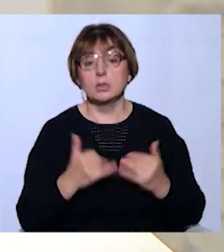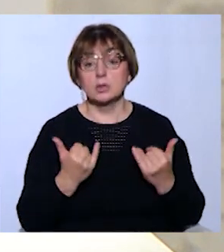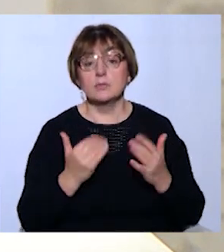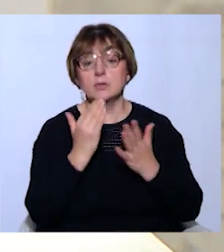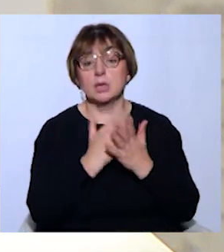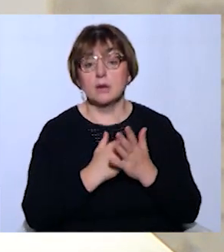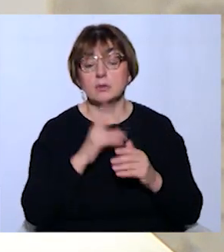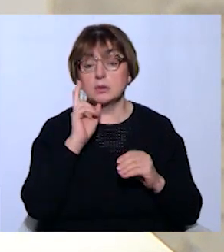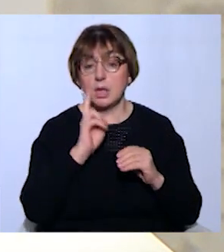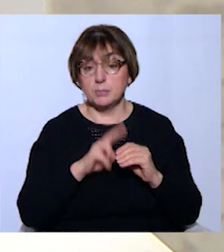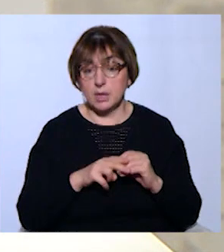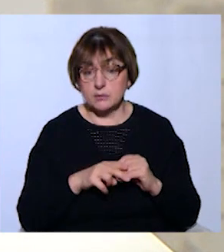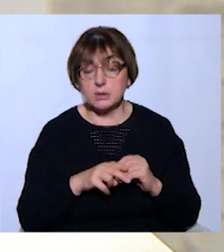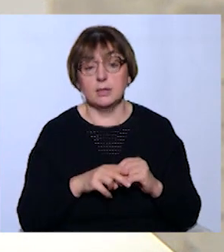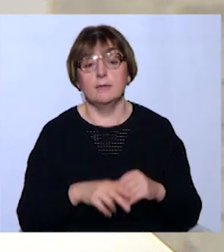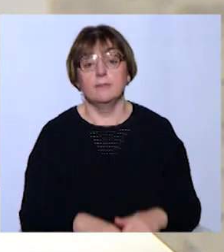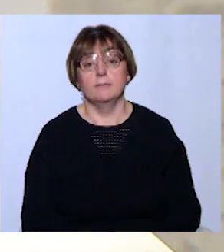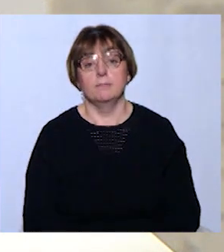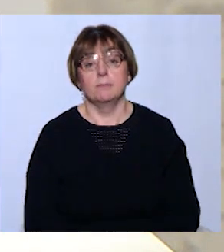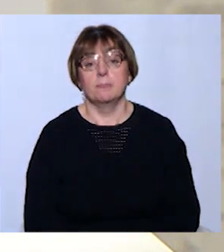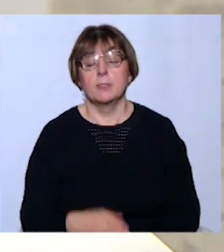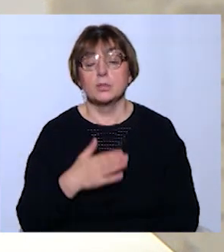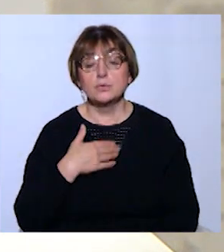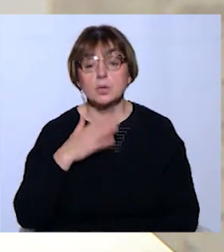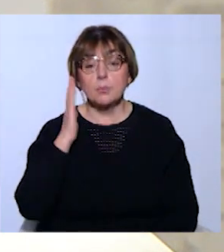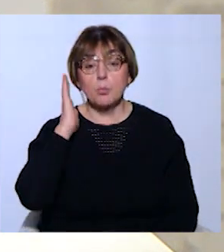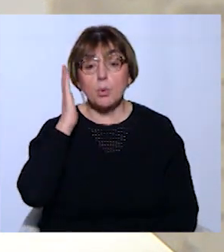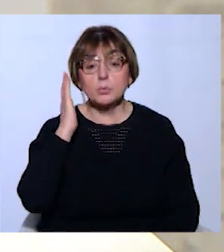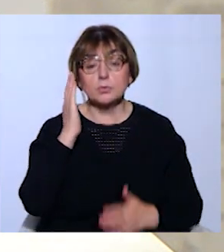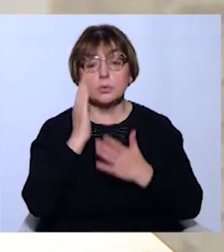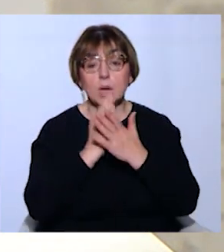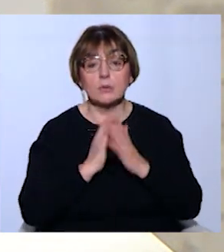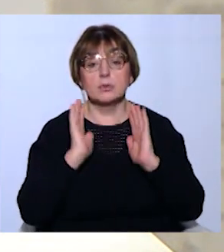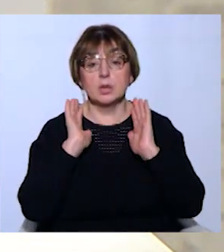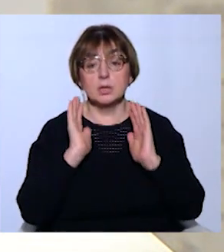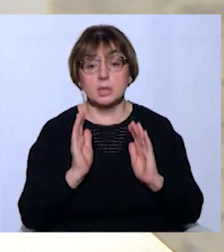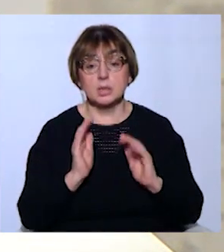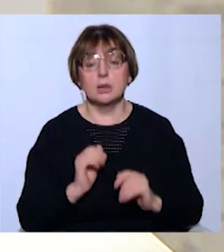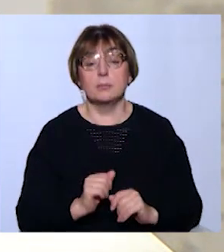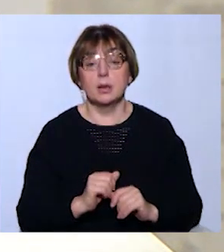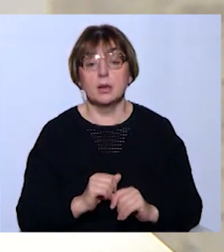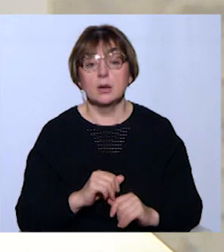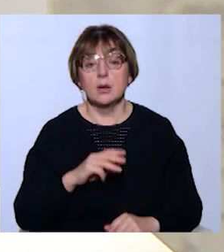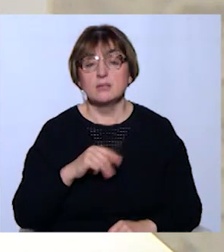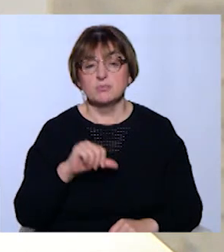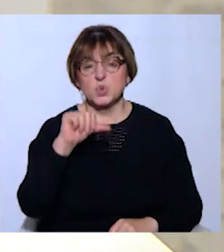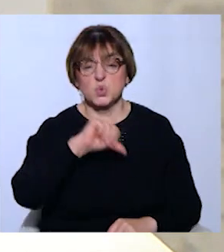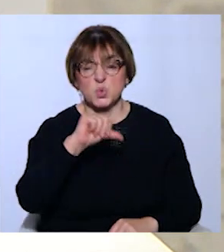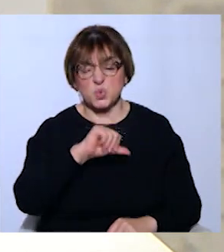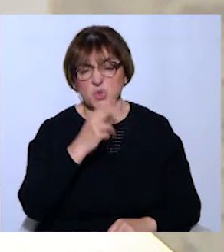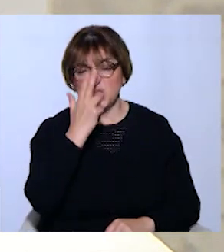დღევანდელი გაკვეთილი ამით ამოიწურა. ჩვენი მომდევნო გაკვეთილი იქნება მავნე ჩვევებზე,